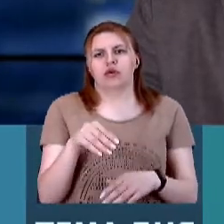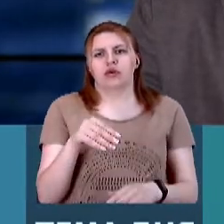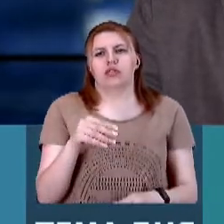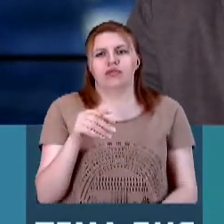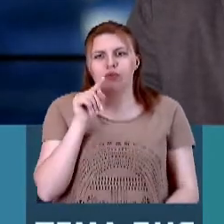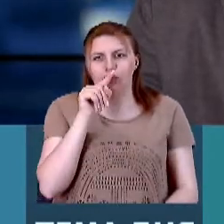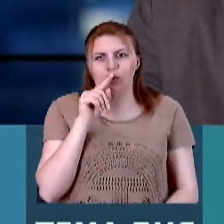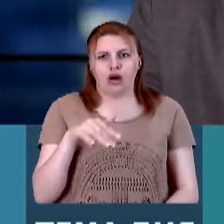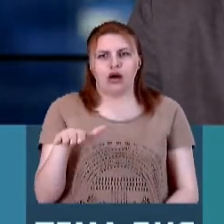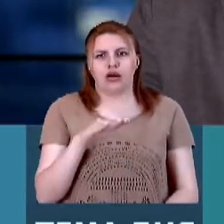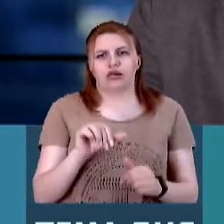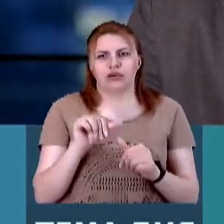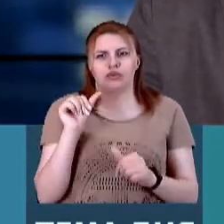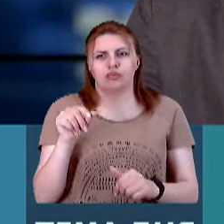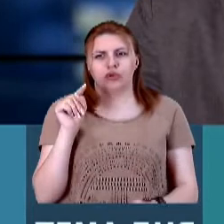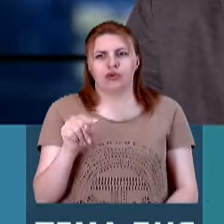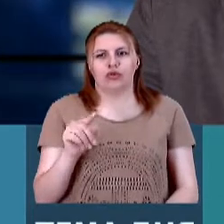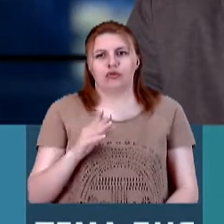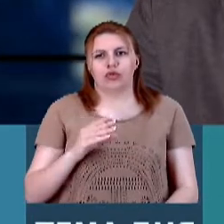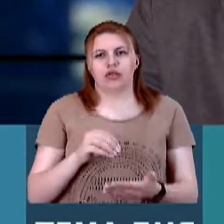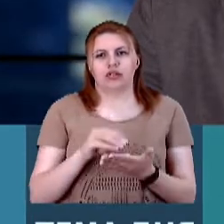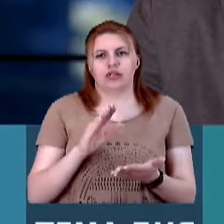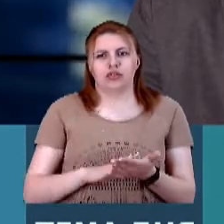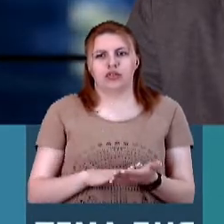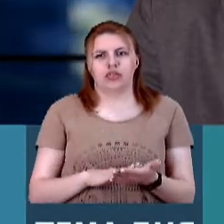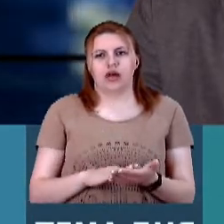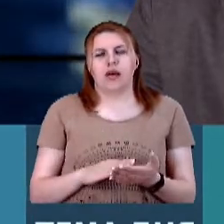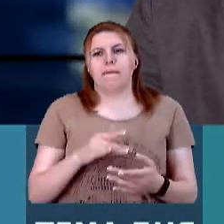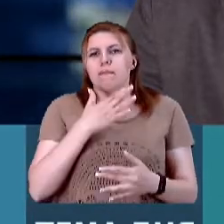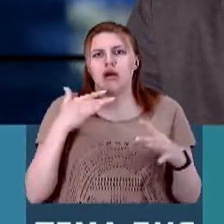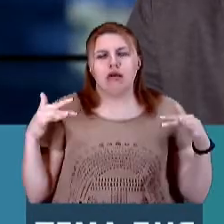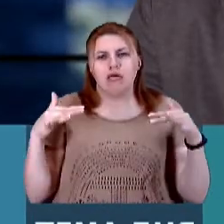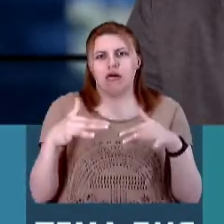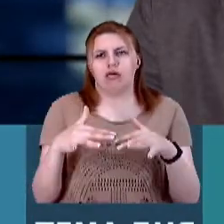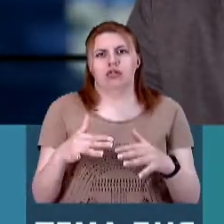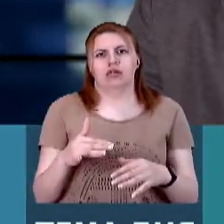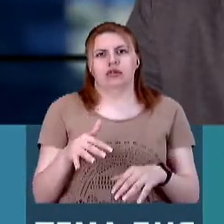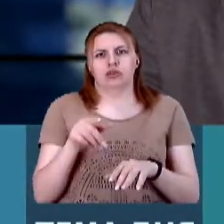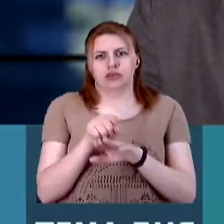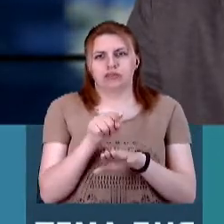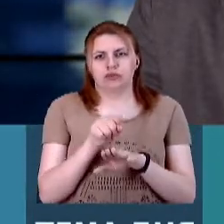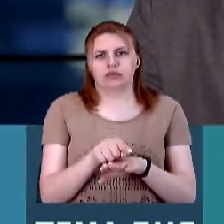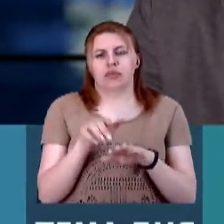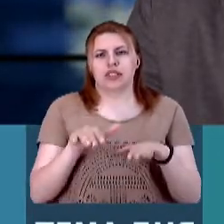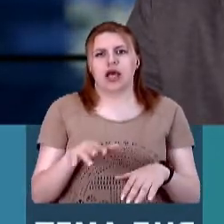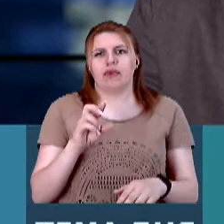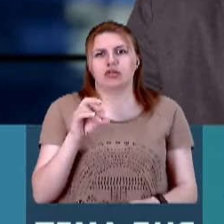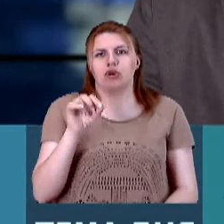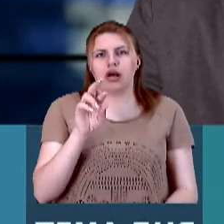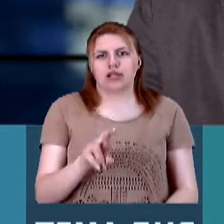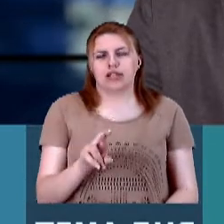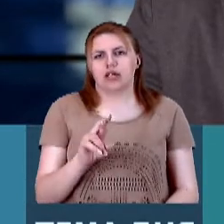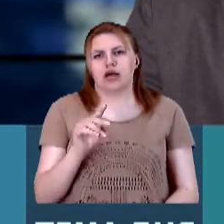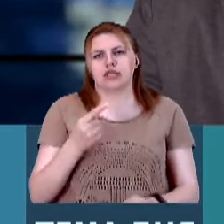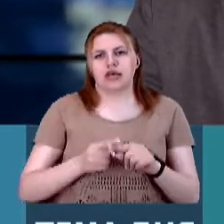Луганську. Крім того, нами було зафіксовано накопичення важкої бронетехніки в місцях її постійної дислокації, мається на увазі це